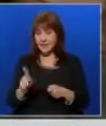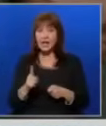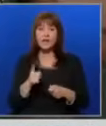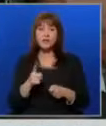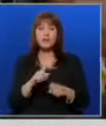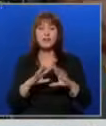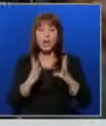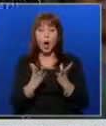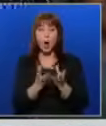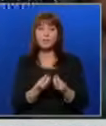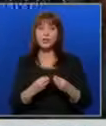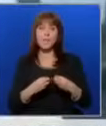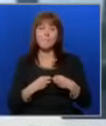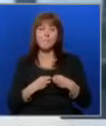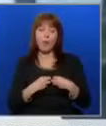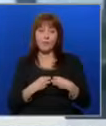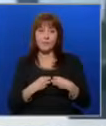обща болка.